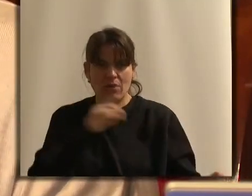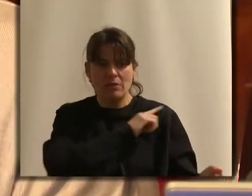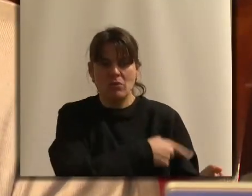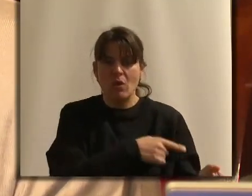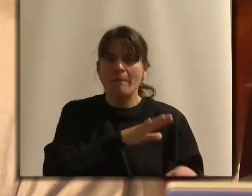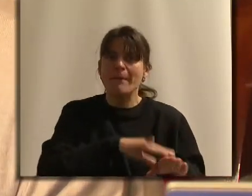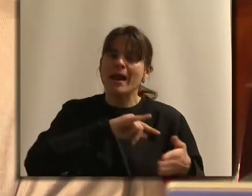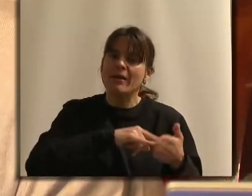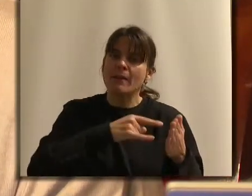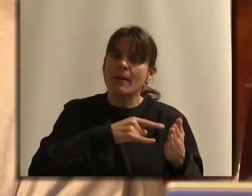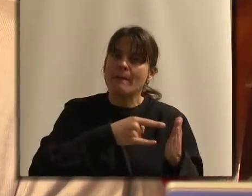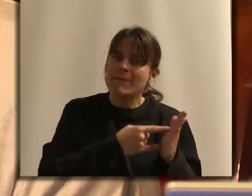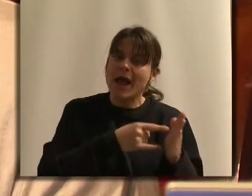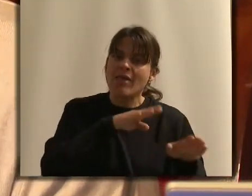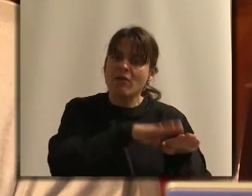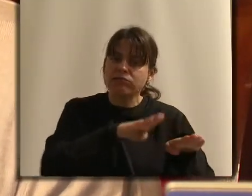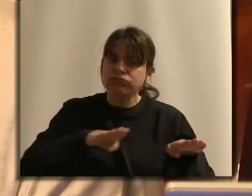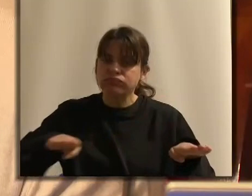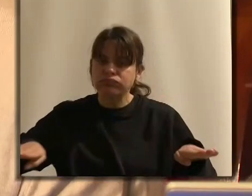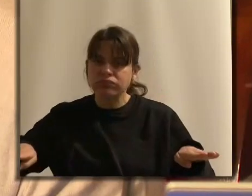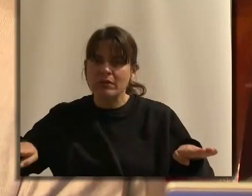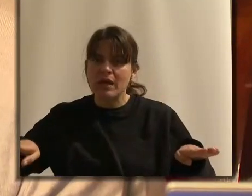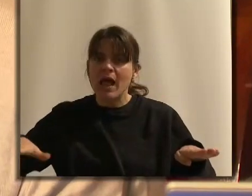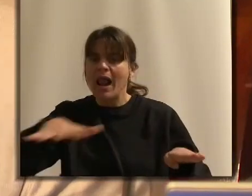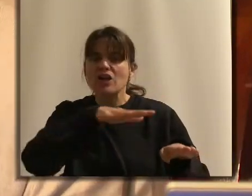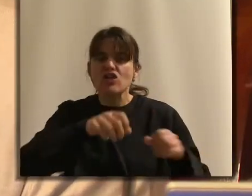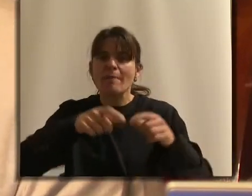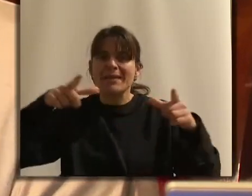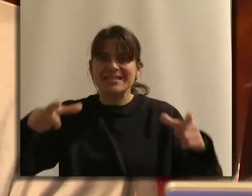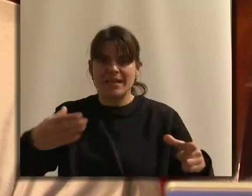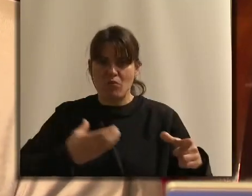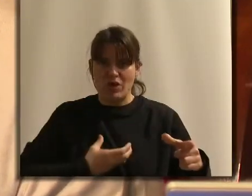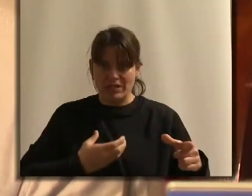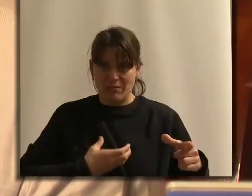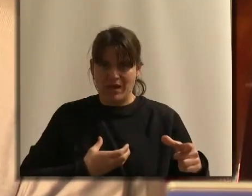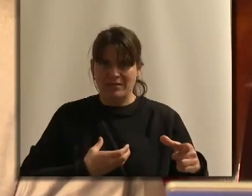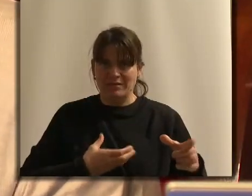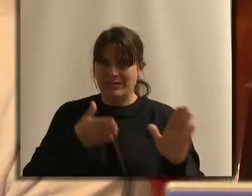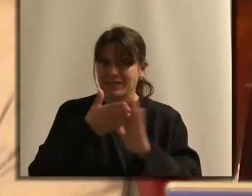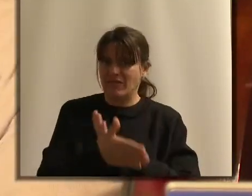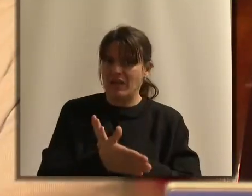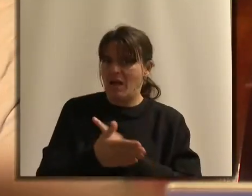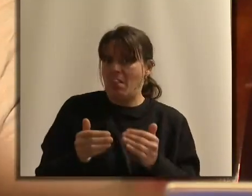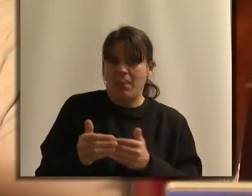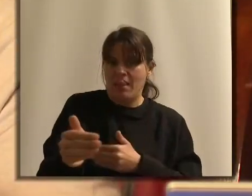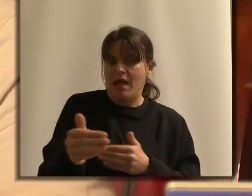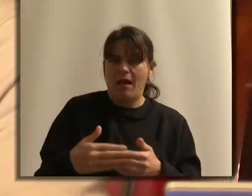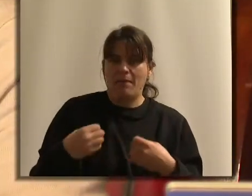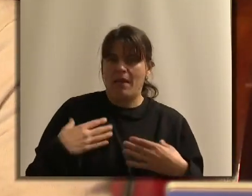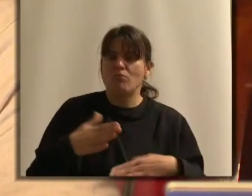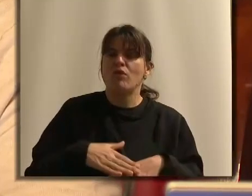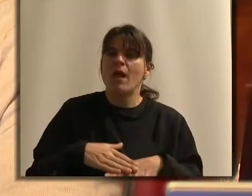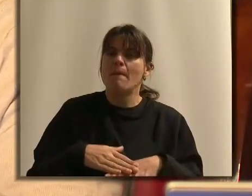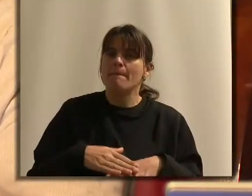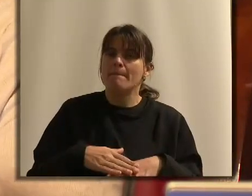plaques fotovoltaiques a la instal·lació de les piscines municipals. Per tant, aviat podem gaudir d'aquesta